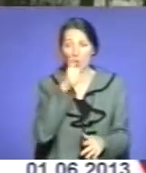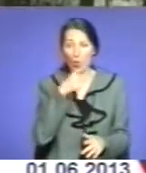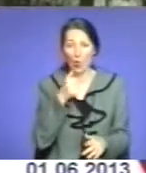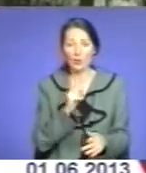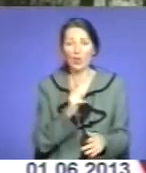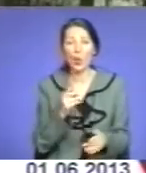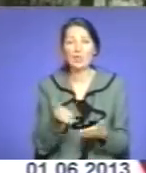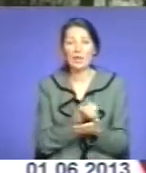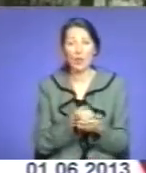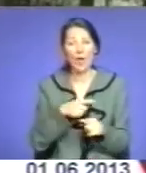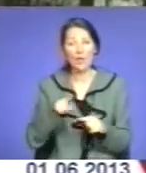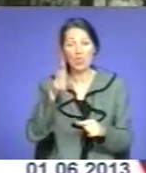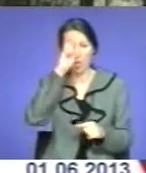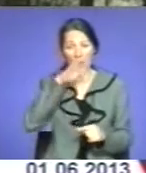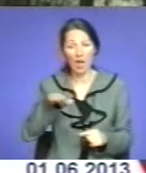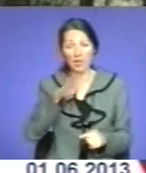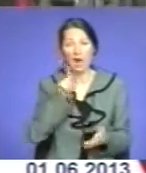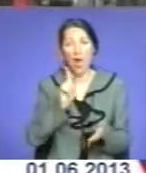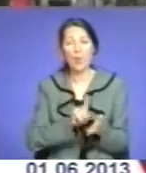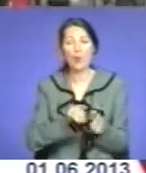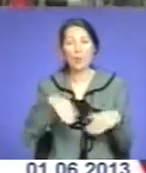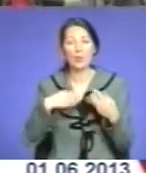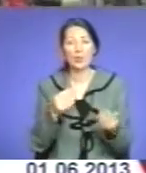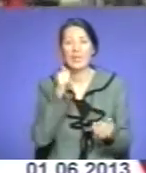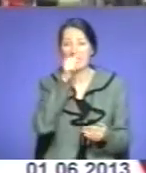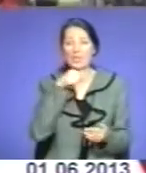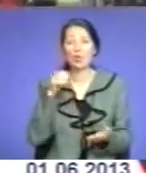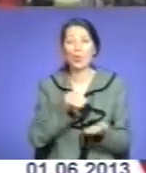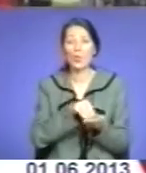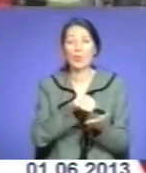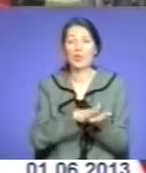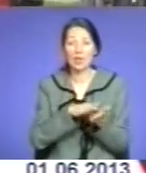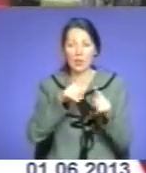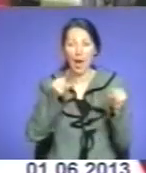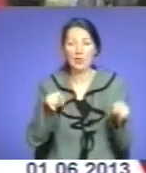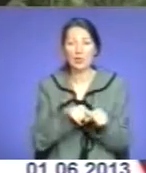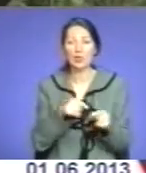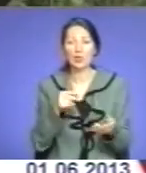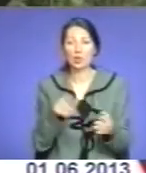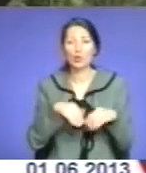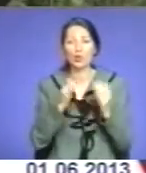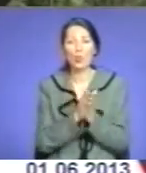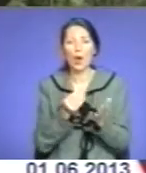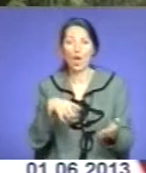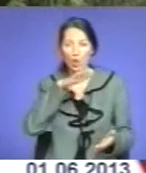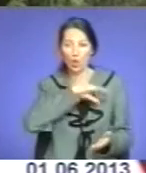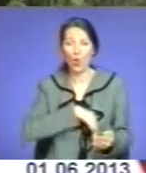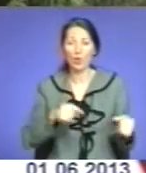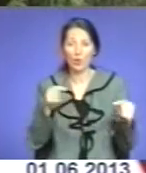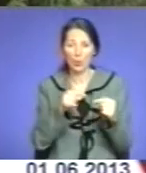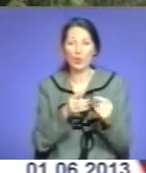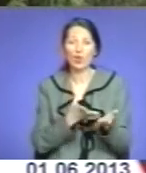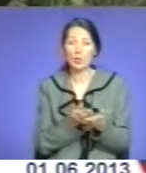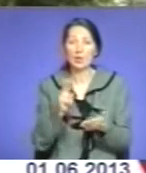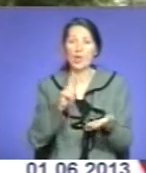заробляють в інших країнах, повинні подати річну декларацію із зазначеною сумою доходу і, відповідно, сплатити податок,